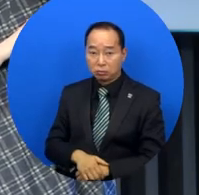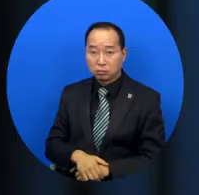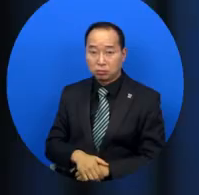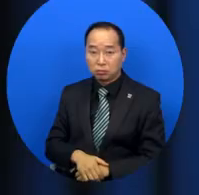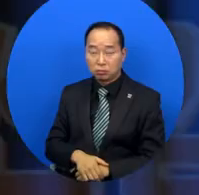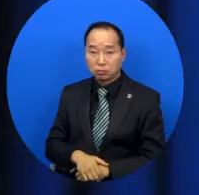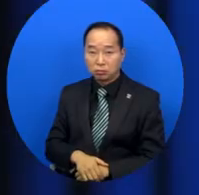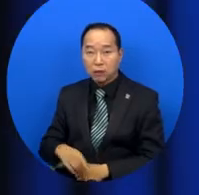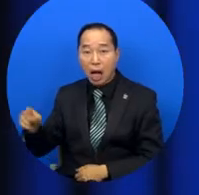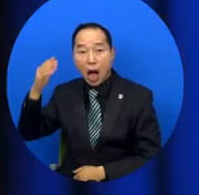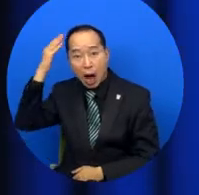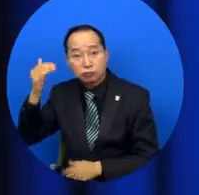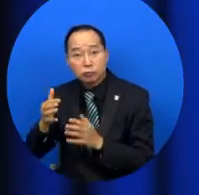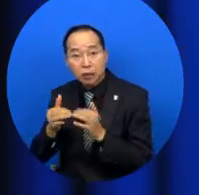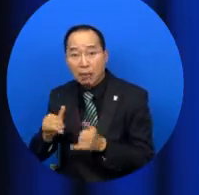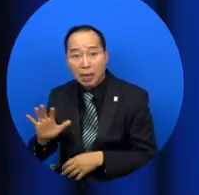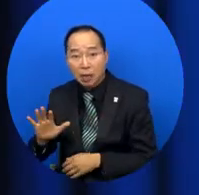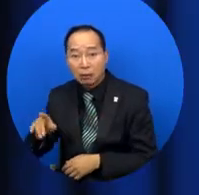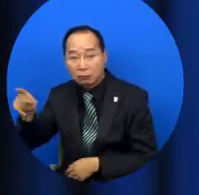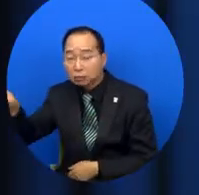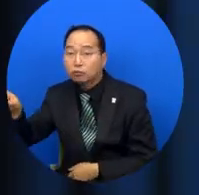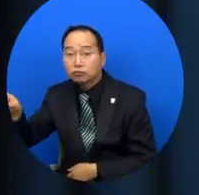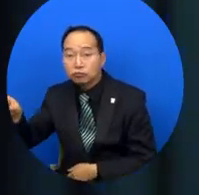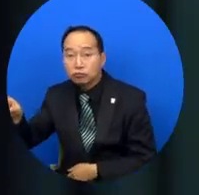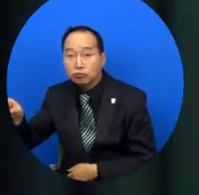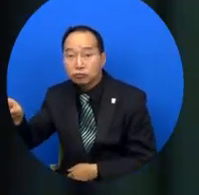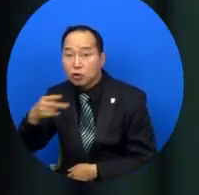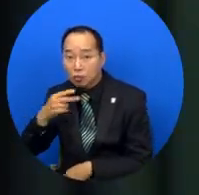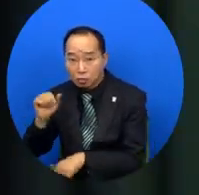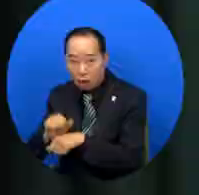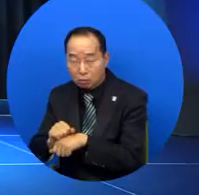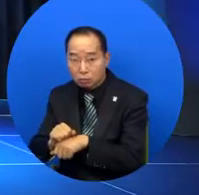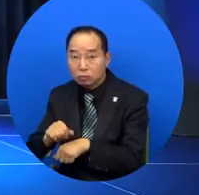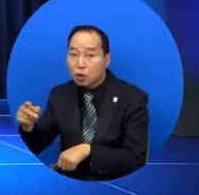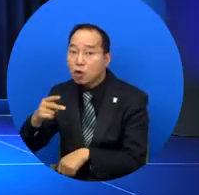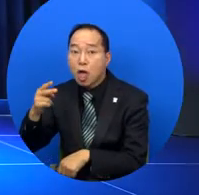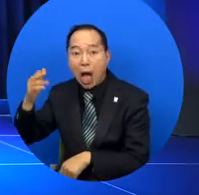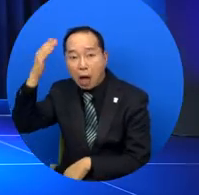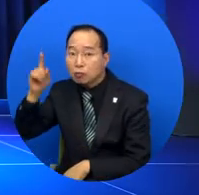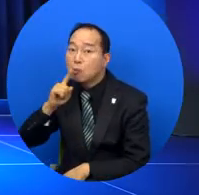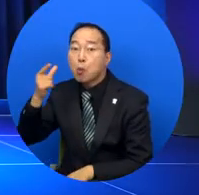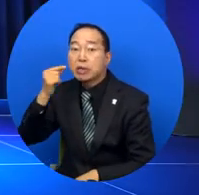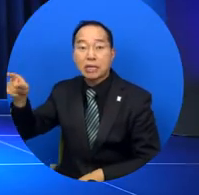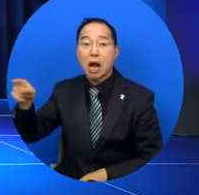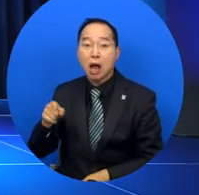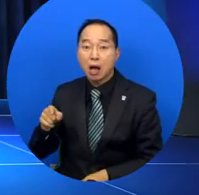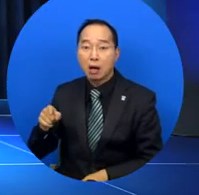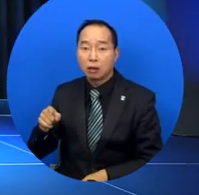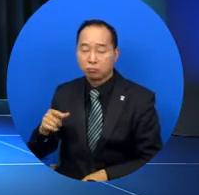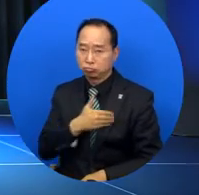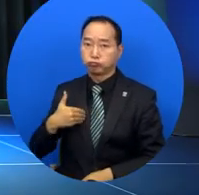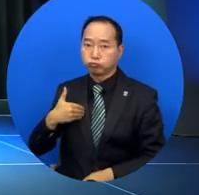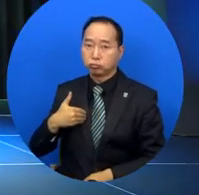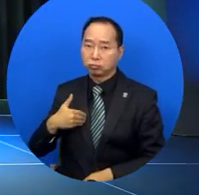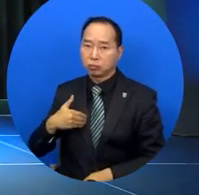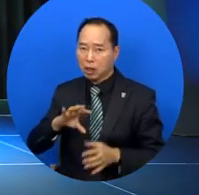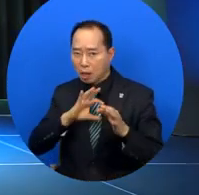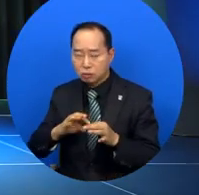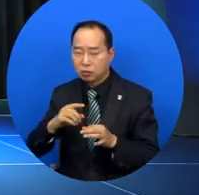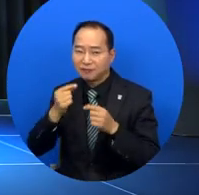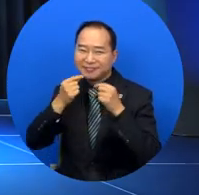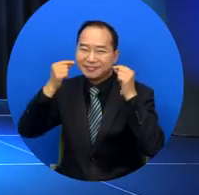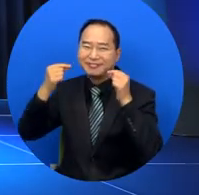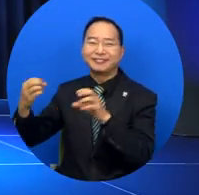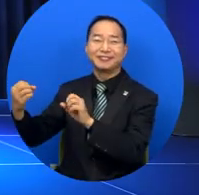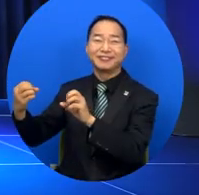나는 너는 한국말 할 줄 아냐 이런 자세로 네. 말을 계속 해야 되고 네. 뭐 잘 못하더라도 웃음을 머금고 네. 계속